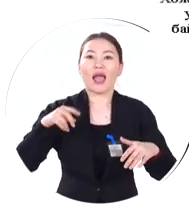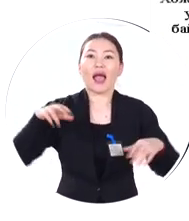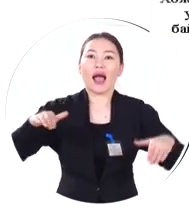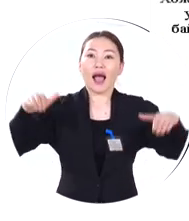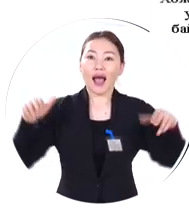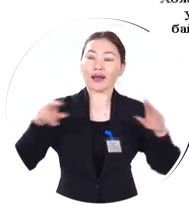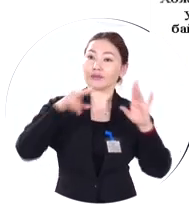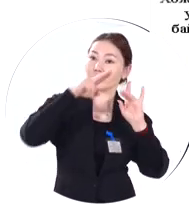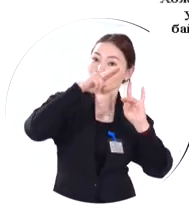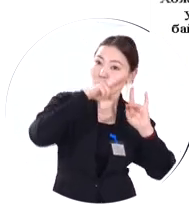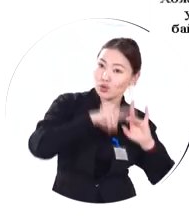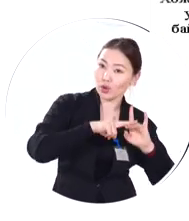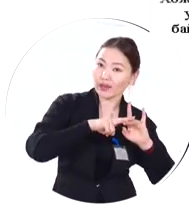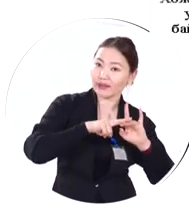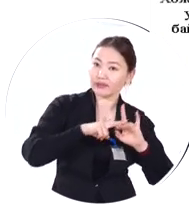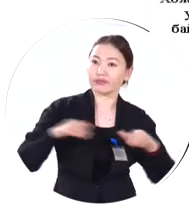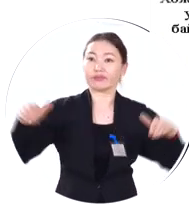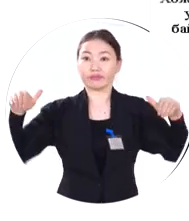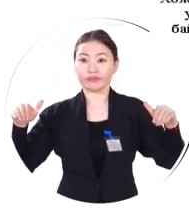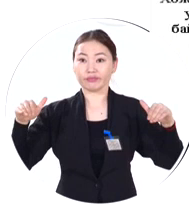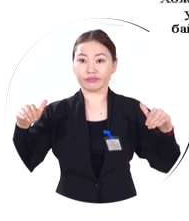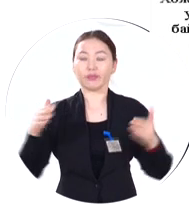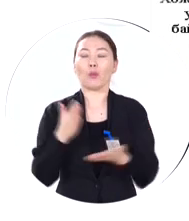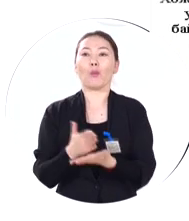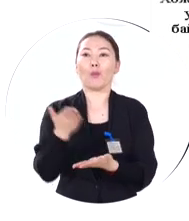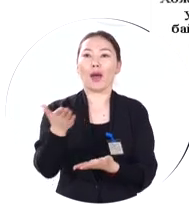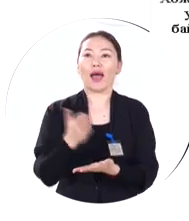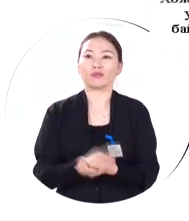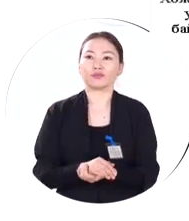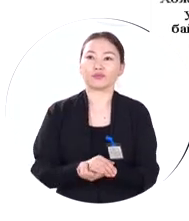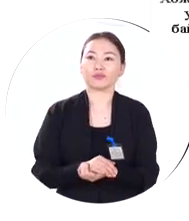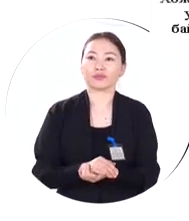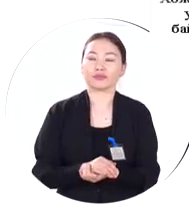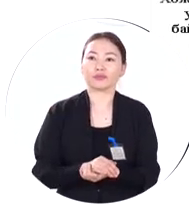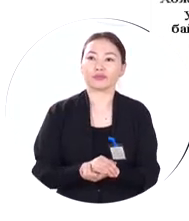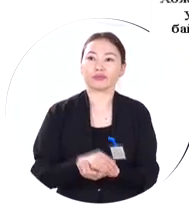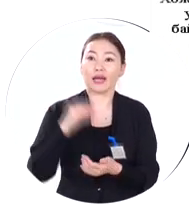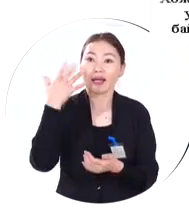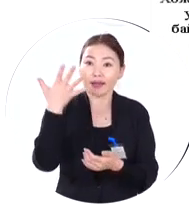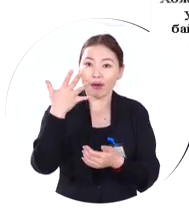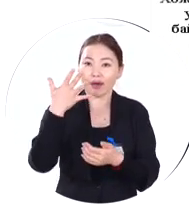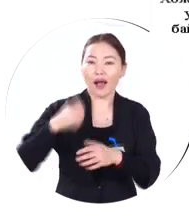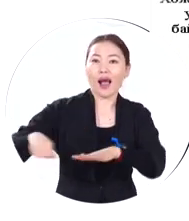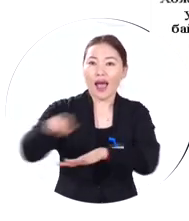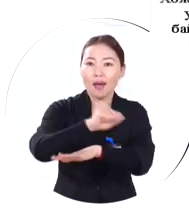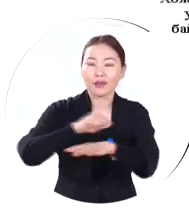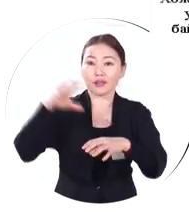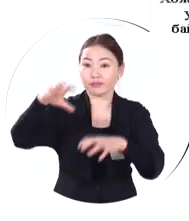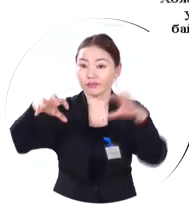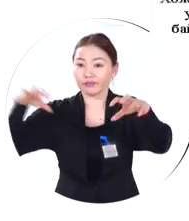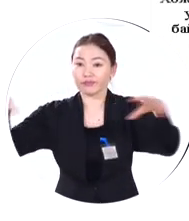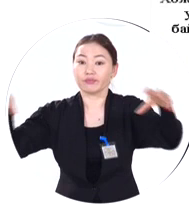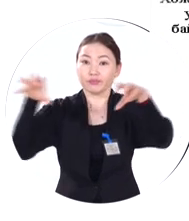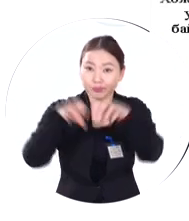боловч дайчин гүрэн гэдэг нь албан ёсны нэр бөгөөд манж чин гүрэн гэдэг нь манж гэдэг